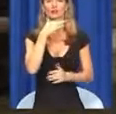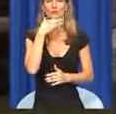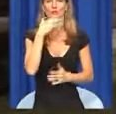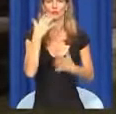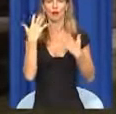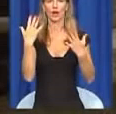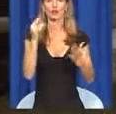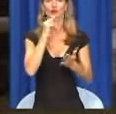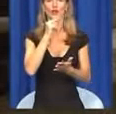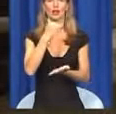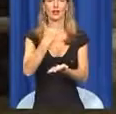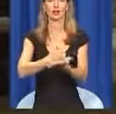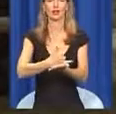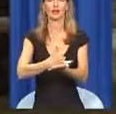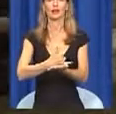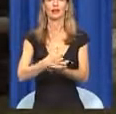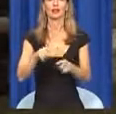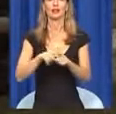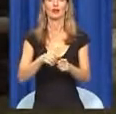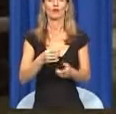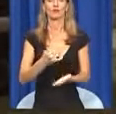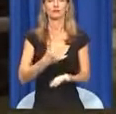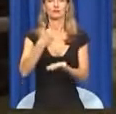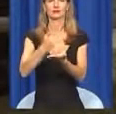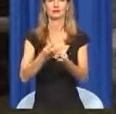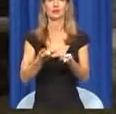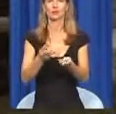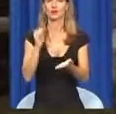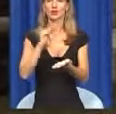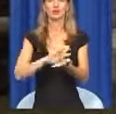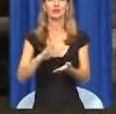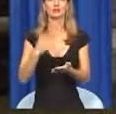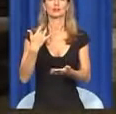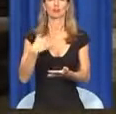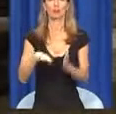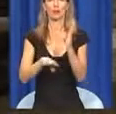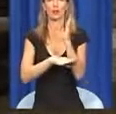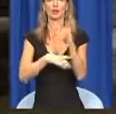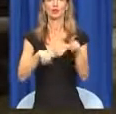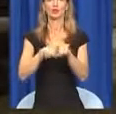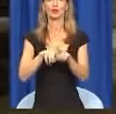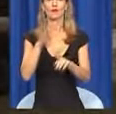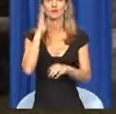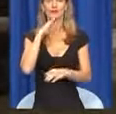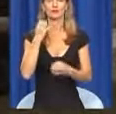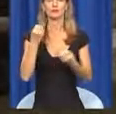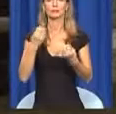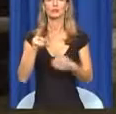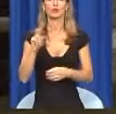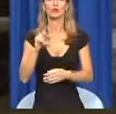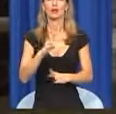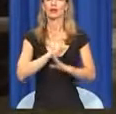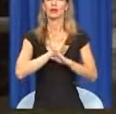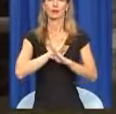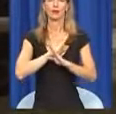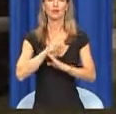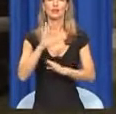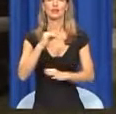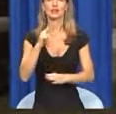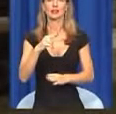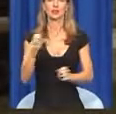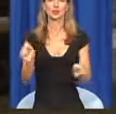чайник? Такий і на плиту не поставиш. Але ж навіщо одному дереву стільки рідини? Все просто, щоб не померти від